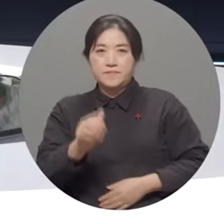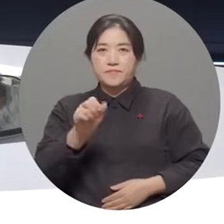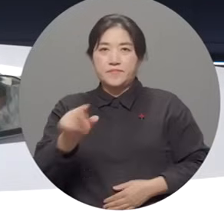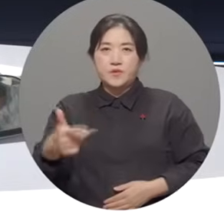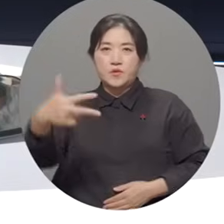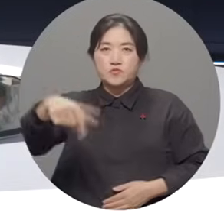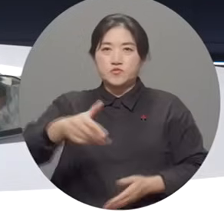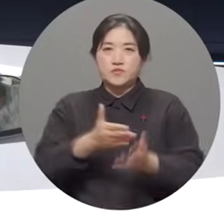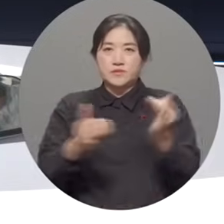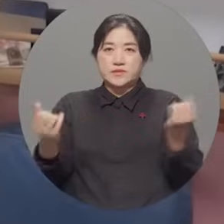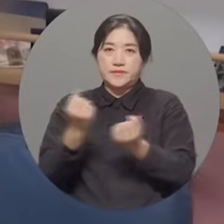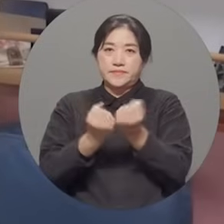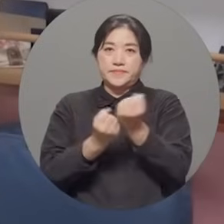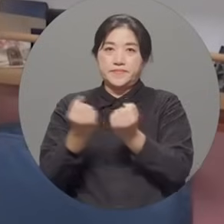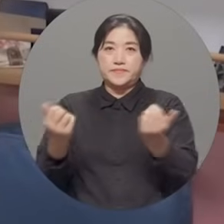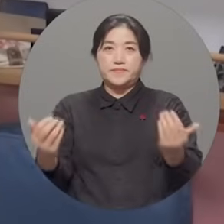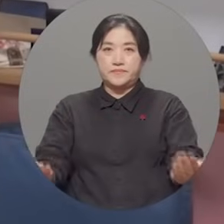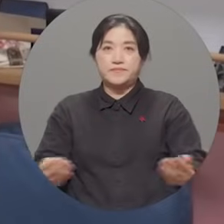보도합니다.